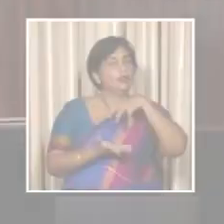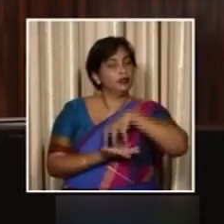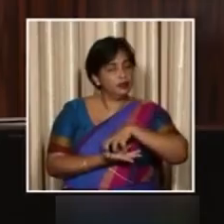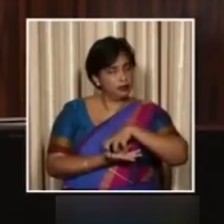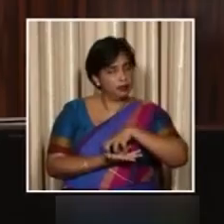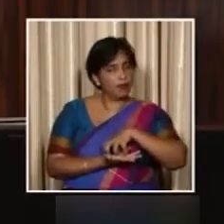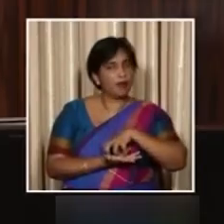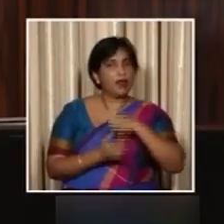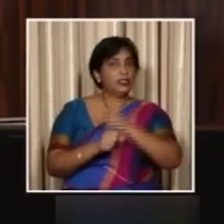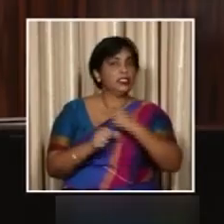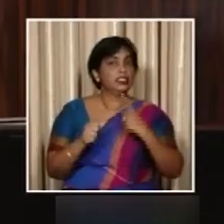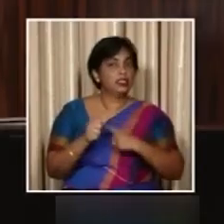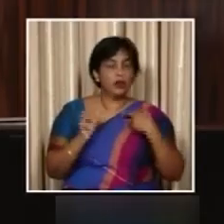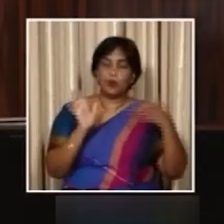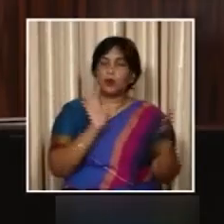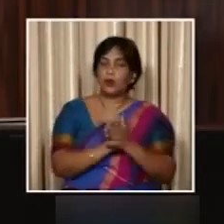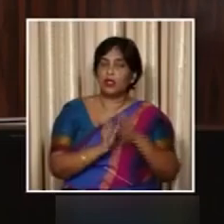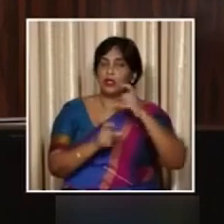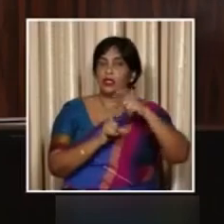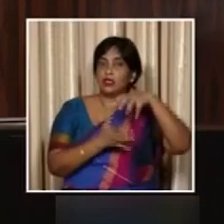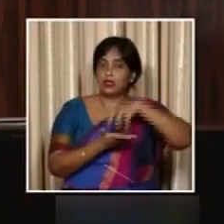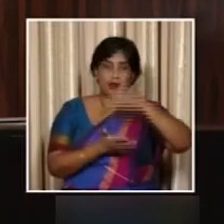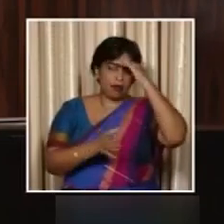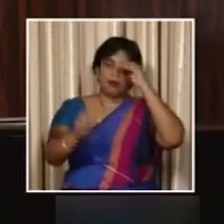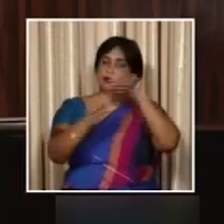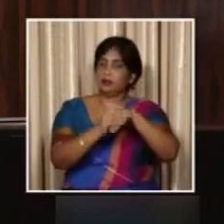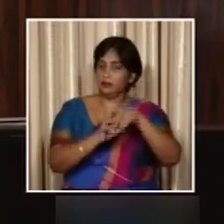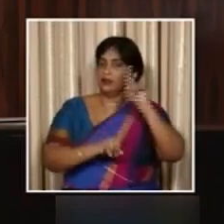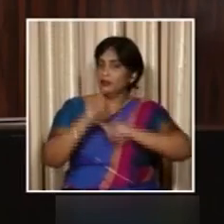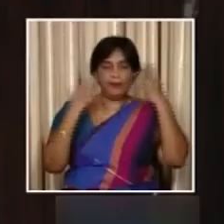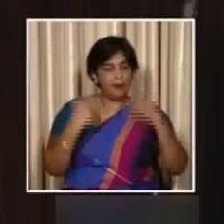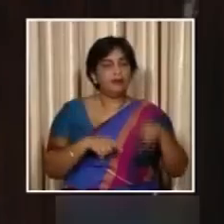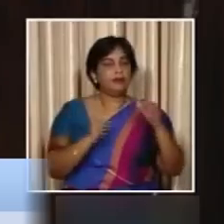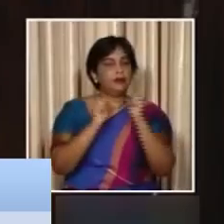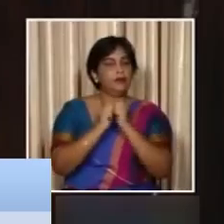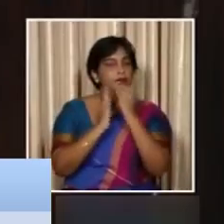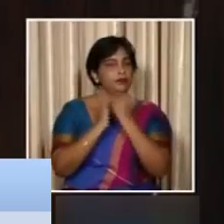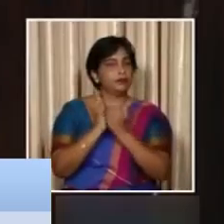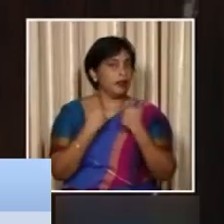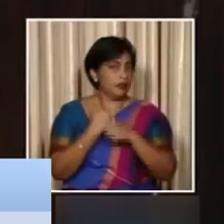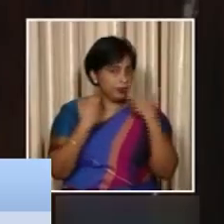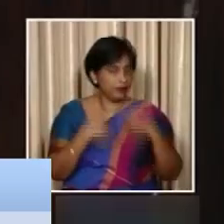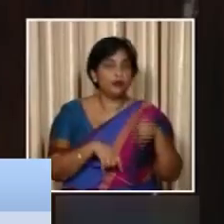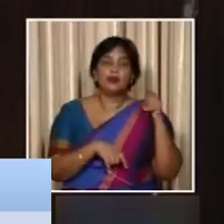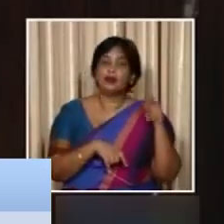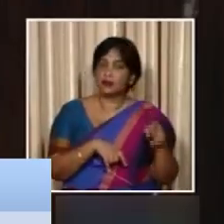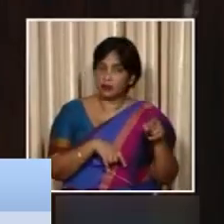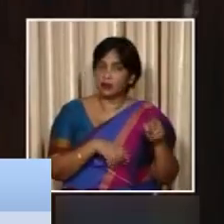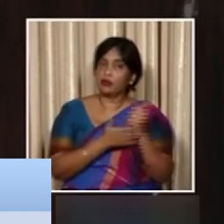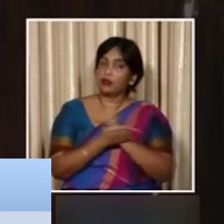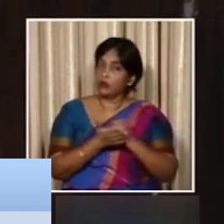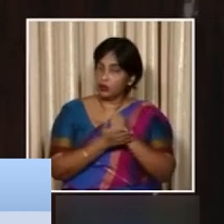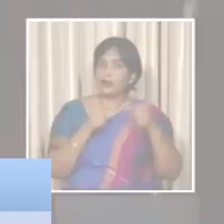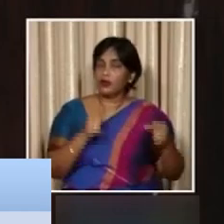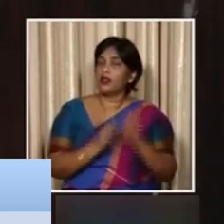හැමතැනකටම දිසාපතිතුමත් සමග අපේ දිස්ත්‍රික් නායකතුමා සම්බන්ධ වෙලා කතා කරලා සාකච්ඡා කරලා වැඩසටහනක් හදලා තියෙනවා. ඒ සියලුම අපේ